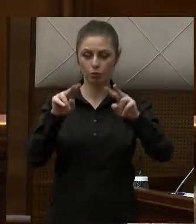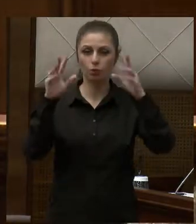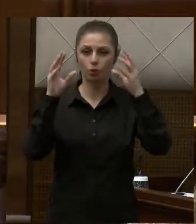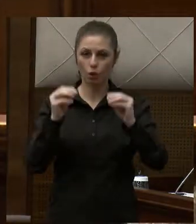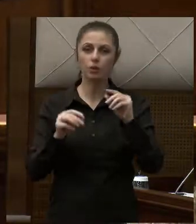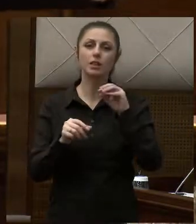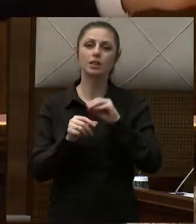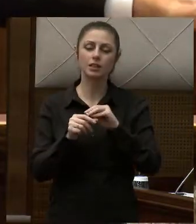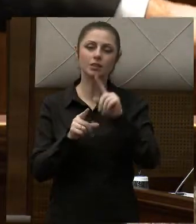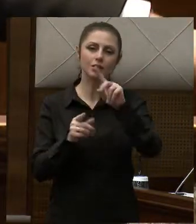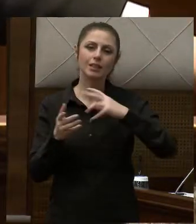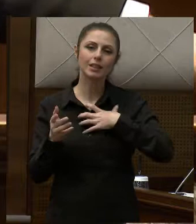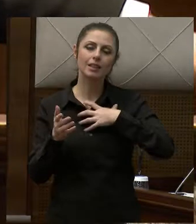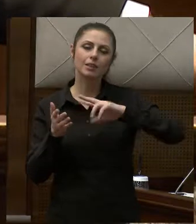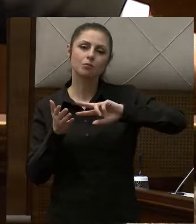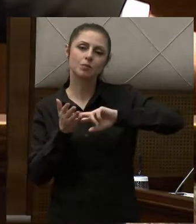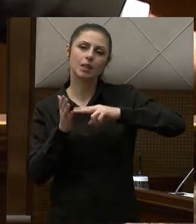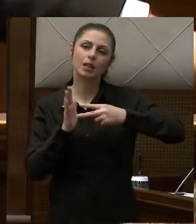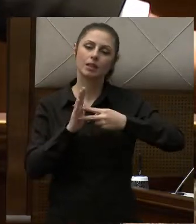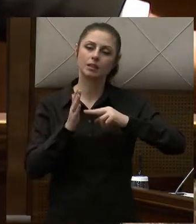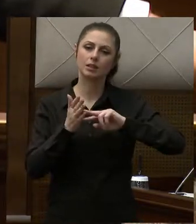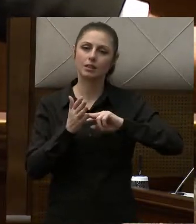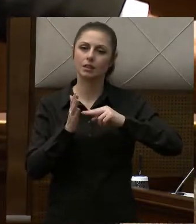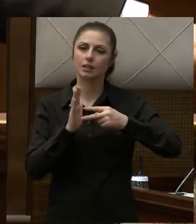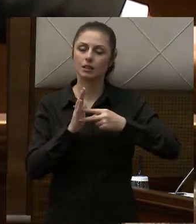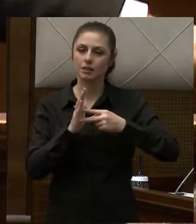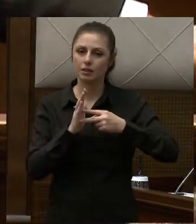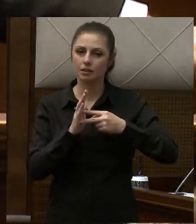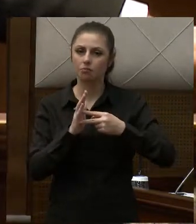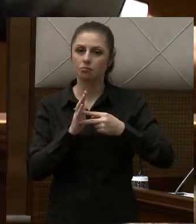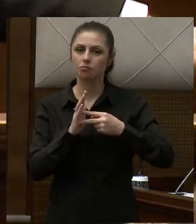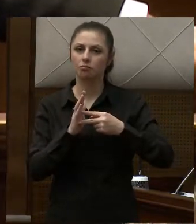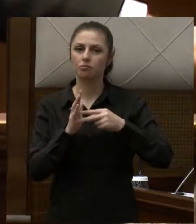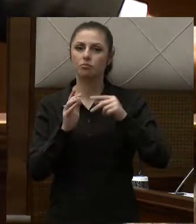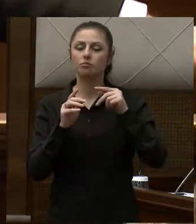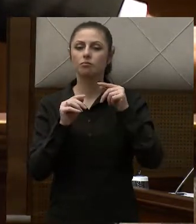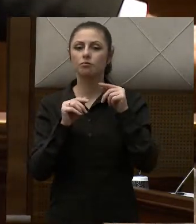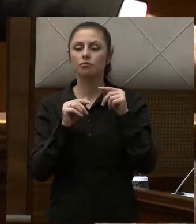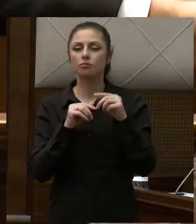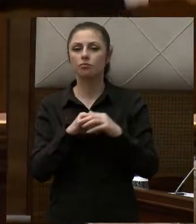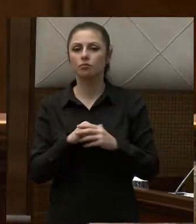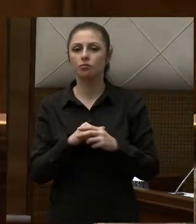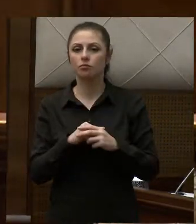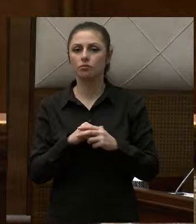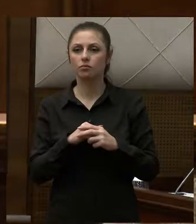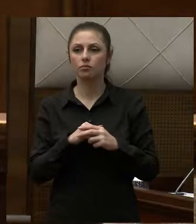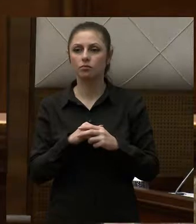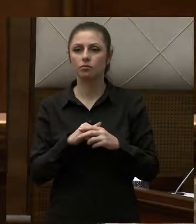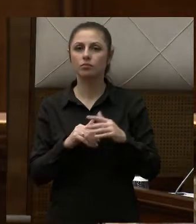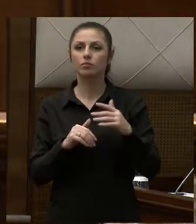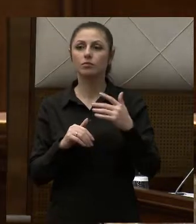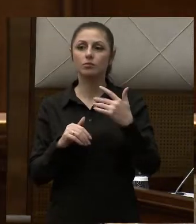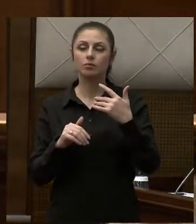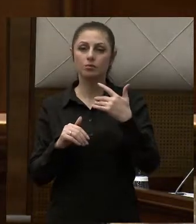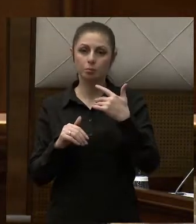onunla ilgili planları geçti Anıtlar Tabiat Varlıklarını Koruma Kurulu'ndan. Bizim